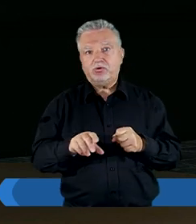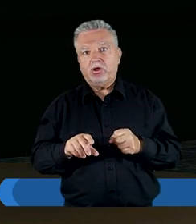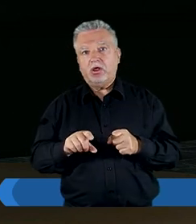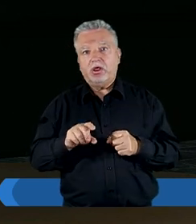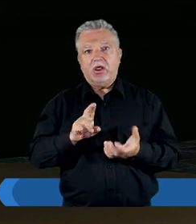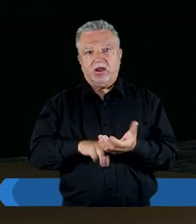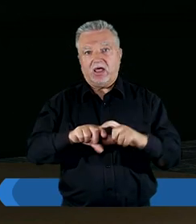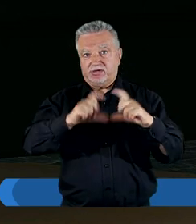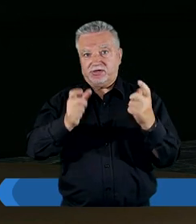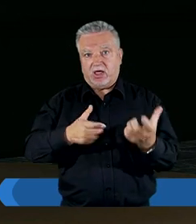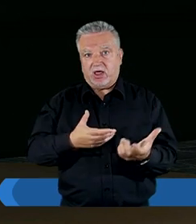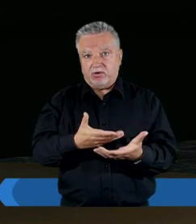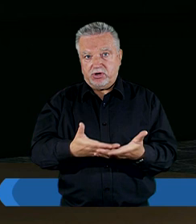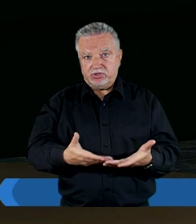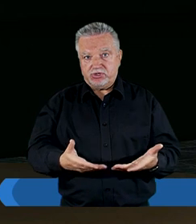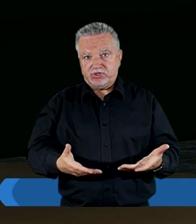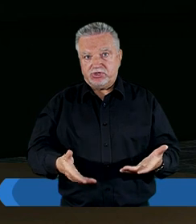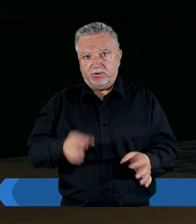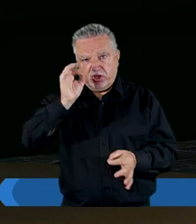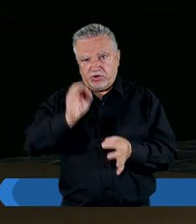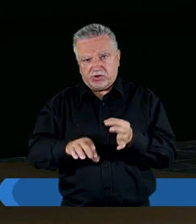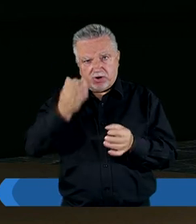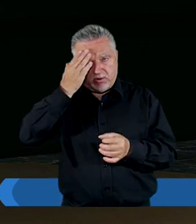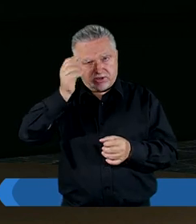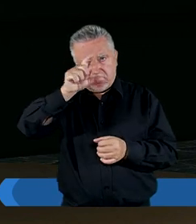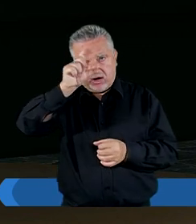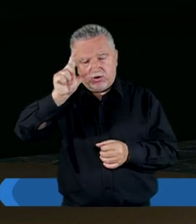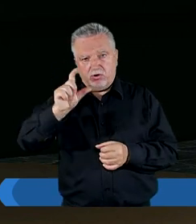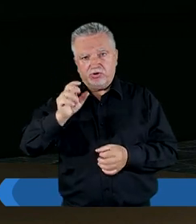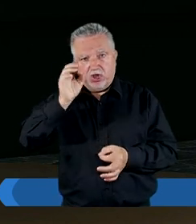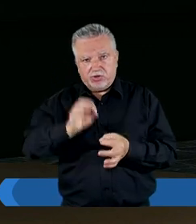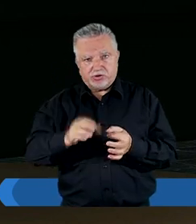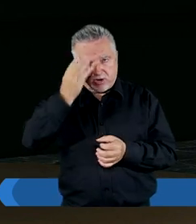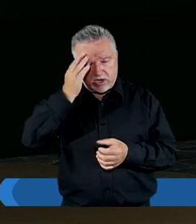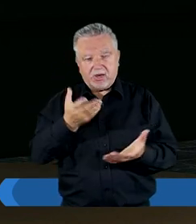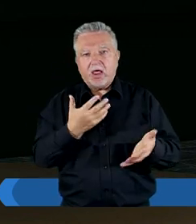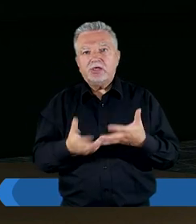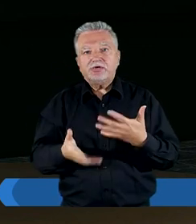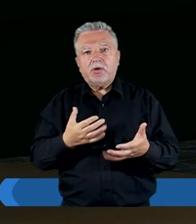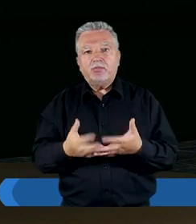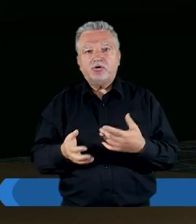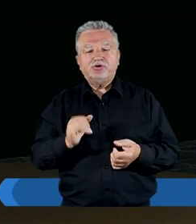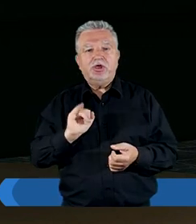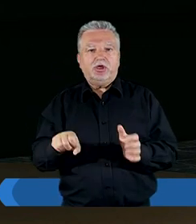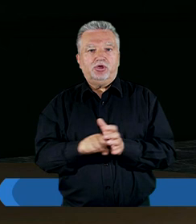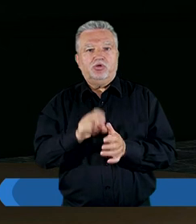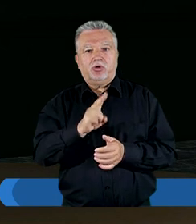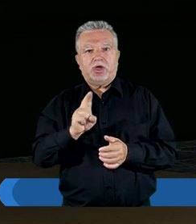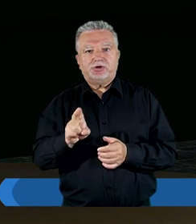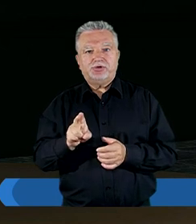On doskonale, przepraszam, on doskonale zna ludzi, doskonale zna słabości i wręcz do każdego